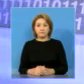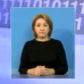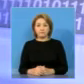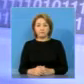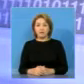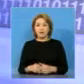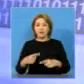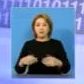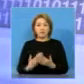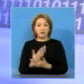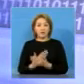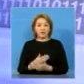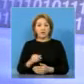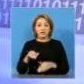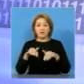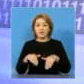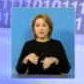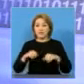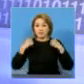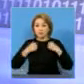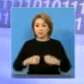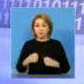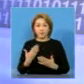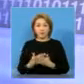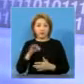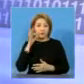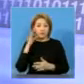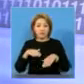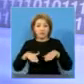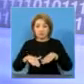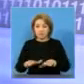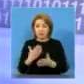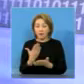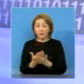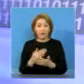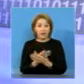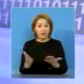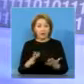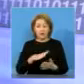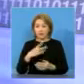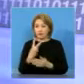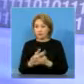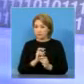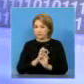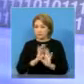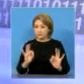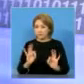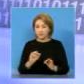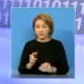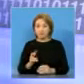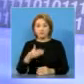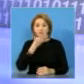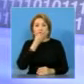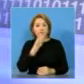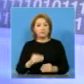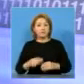Жалғастырамыз өзгеде ақпараттар. Канада құндызы, Австралия мутоны түлкі терісінен тігілген ішіктер. Әрғайсы өз алдына ерекше. Сәнкой бикештер